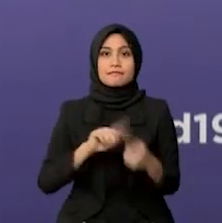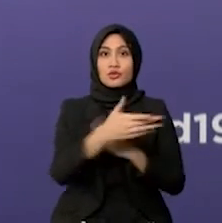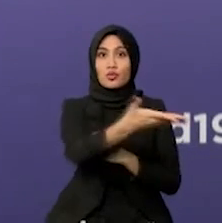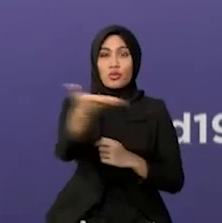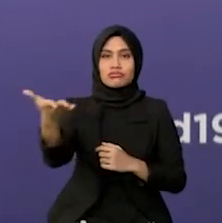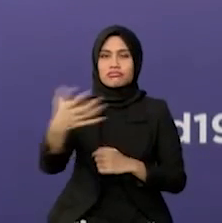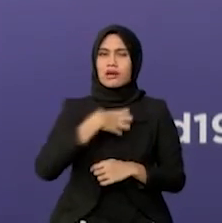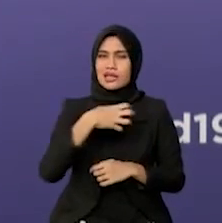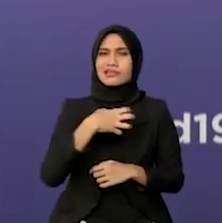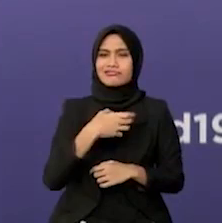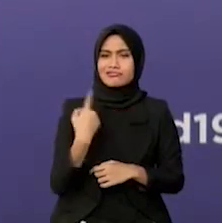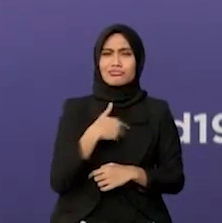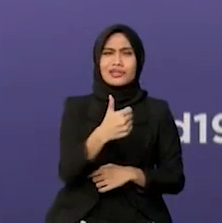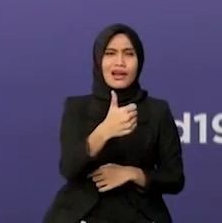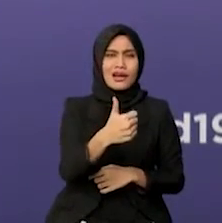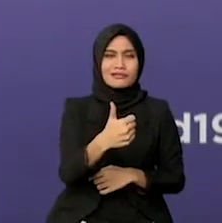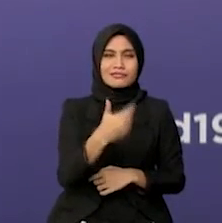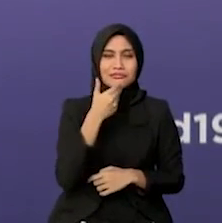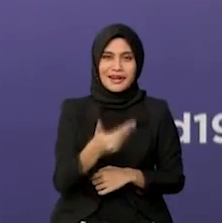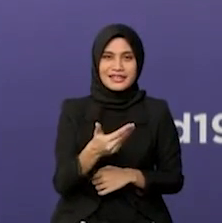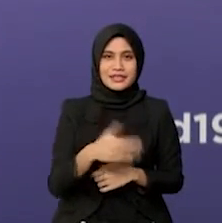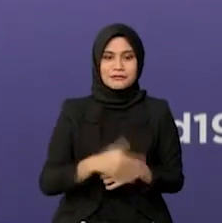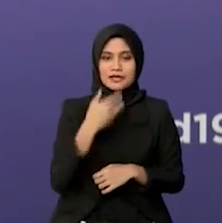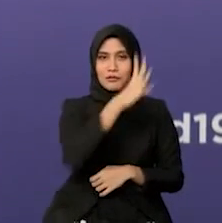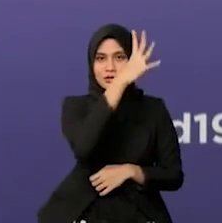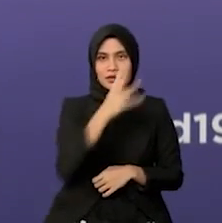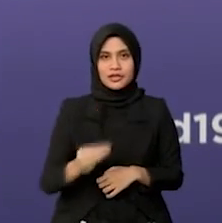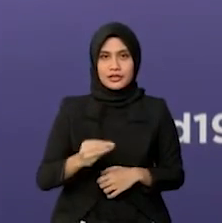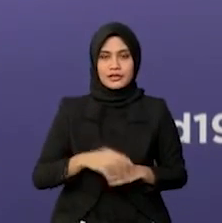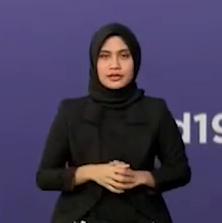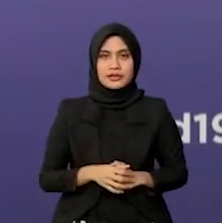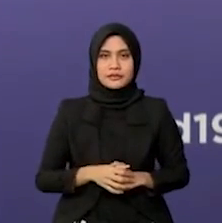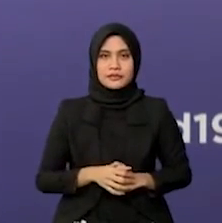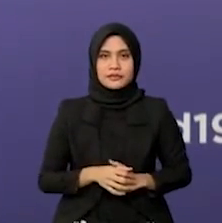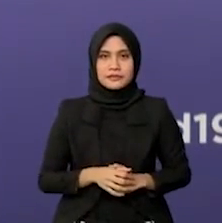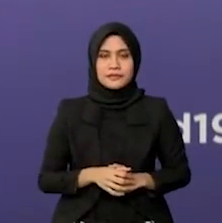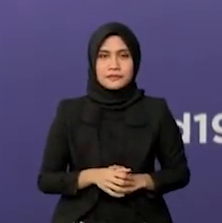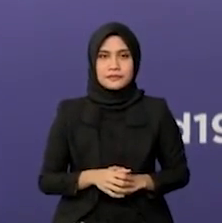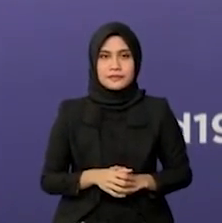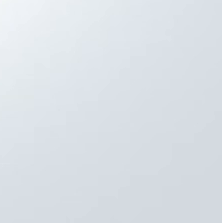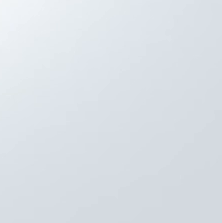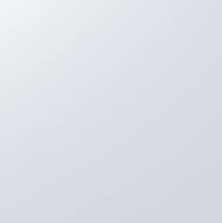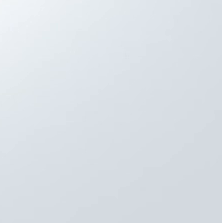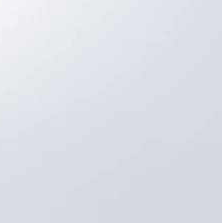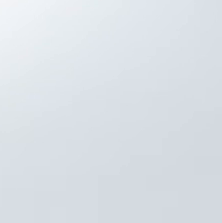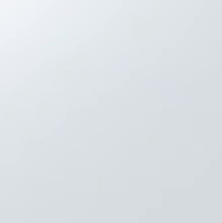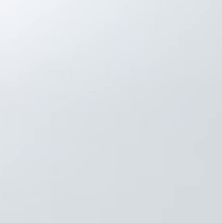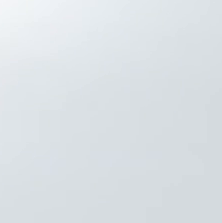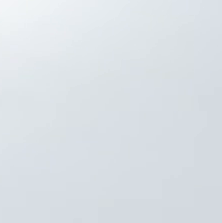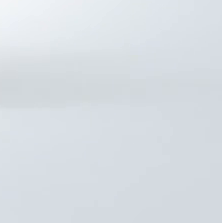Yakinlah kita akan bisa menjalankan ini Terima kasih selamat sore hai